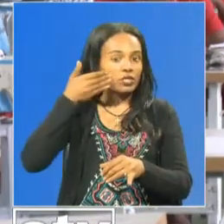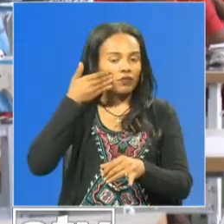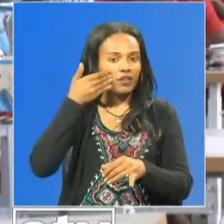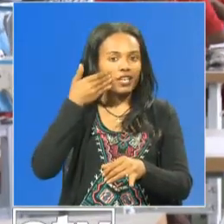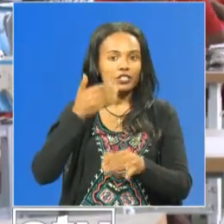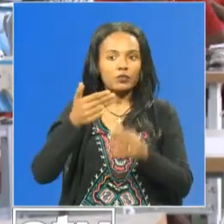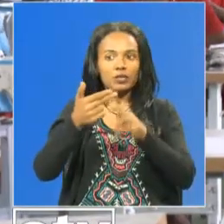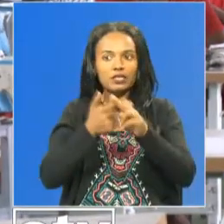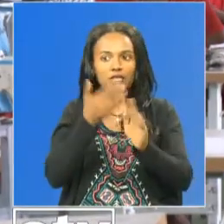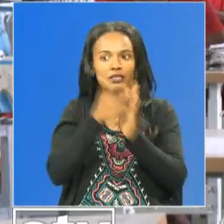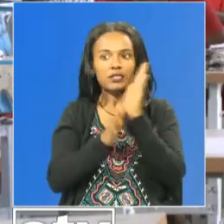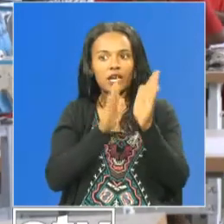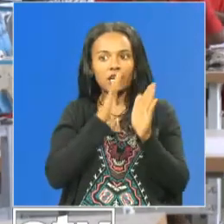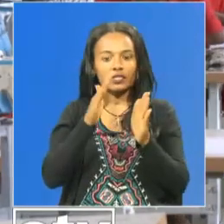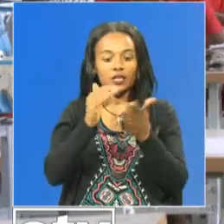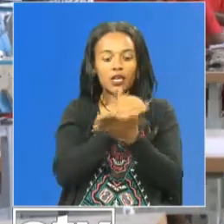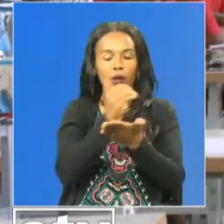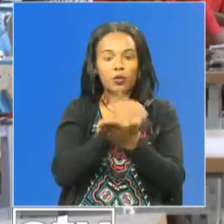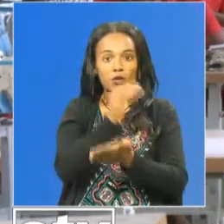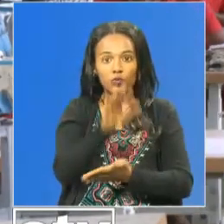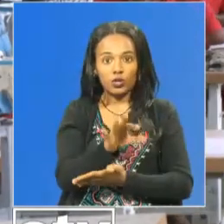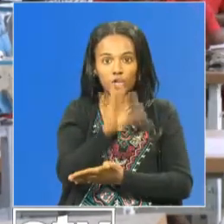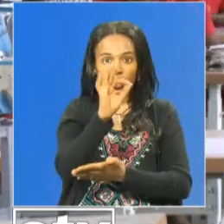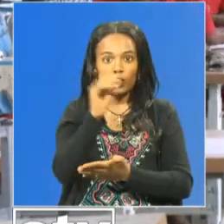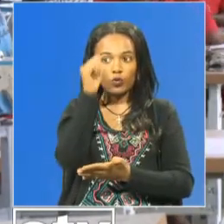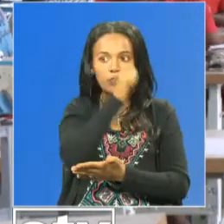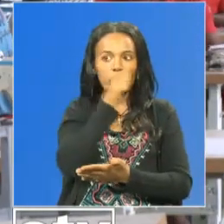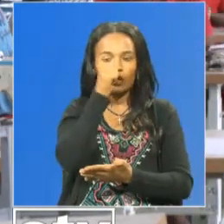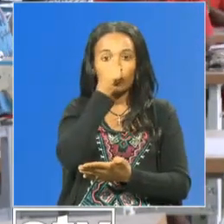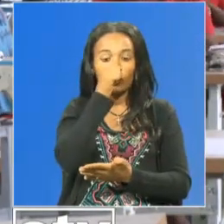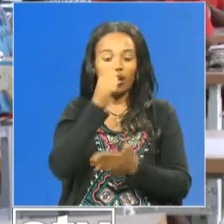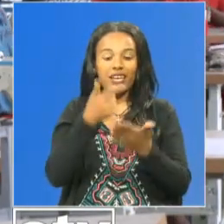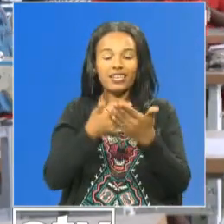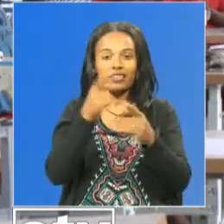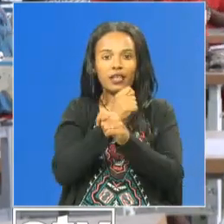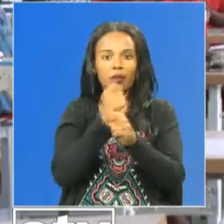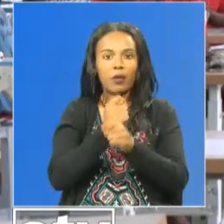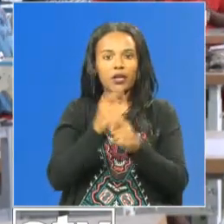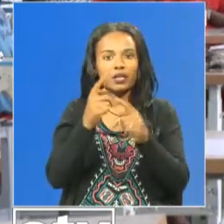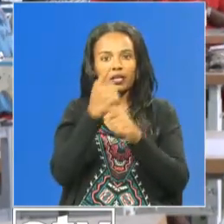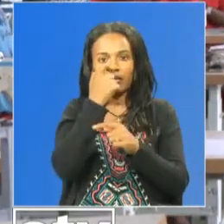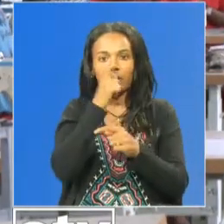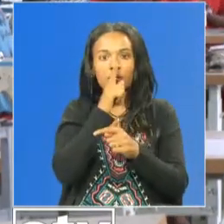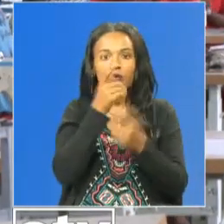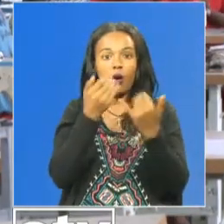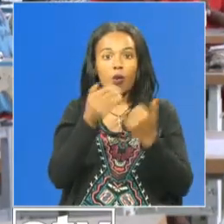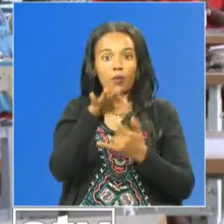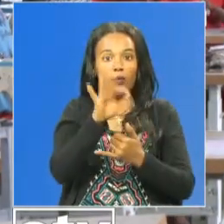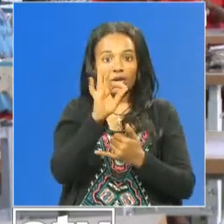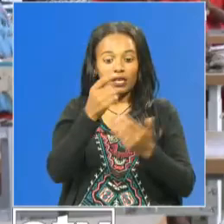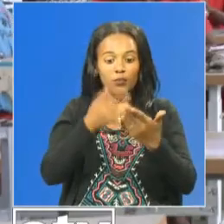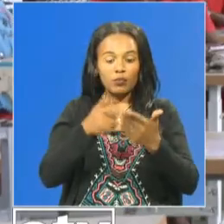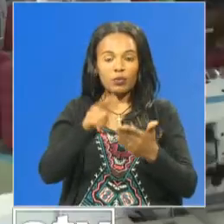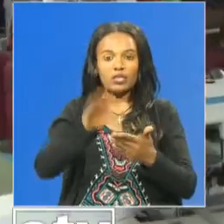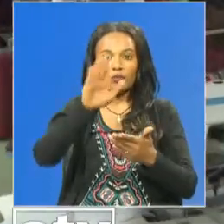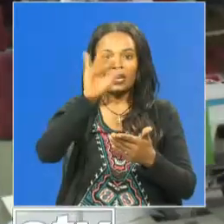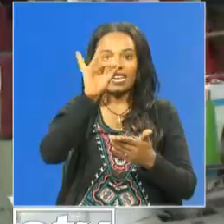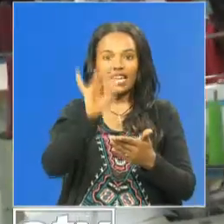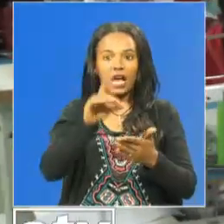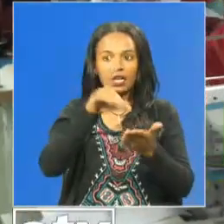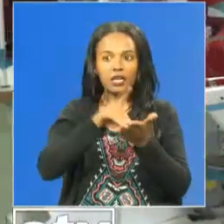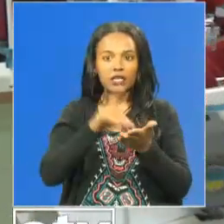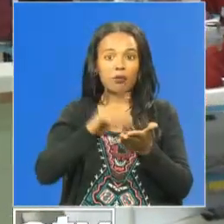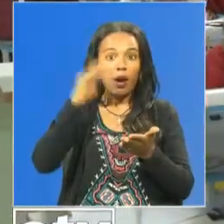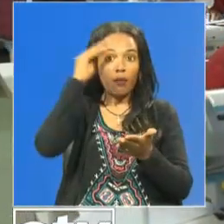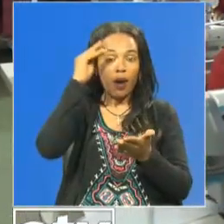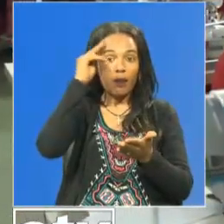ጭንብል እጥረት እንዳይከሰት እያመረቱ ይገኛሉ። በኢትዮጵያም ታዲያ ይህ ተግባር እየተለመደ ነው። አሁን በሚገኝበት በዚህ በገላን ከተማ